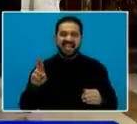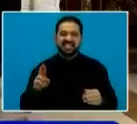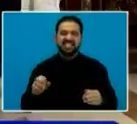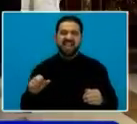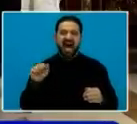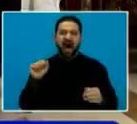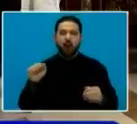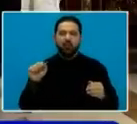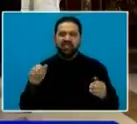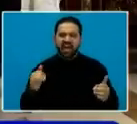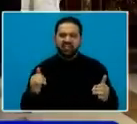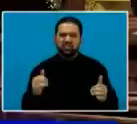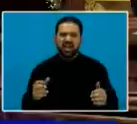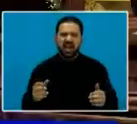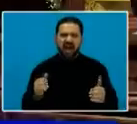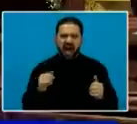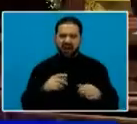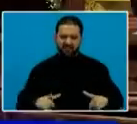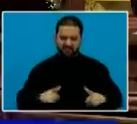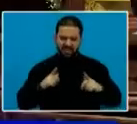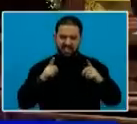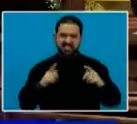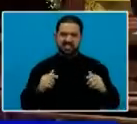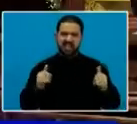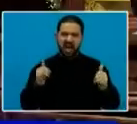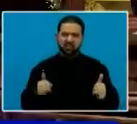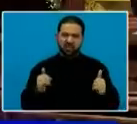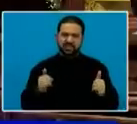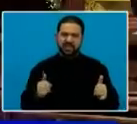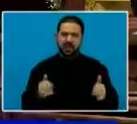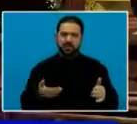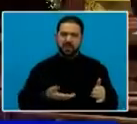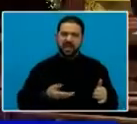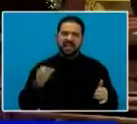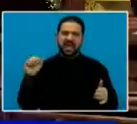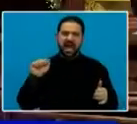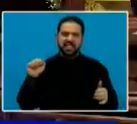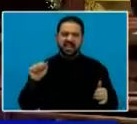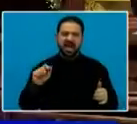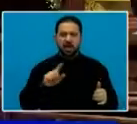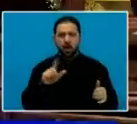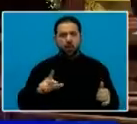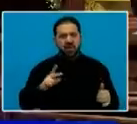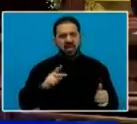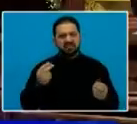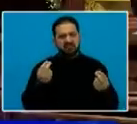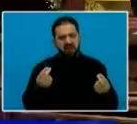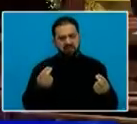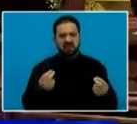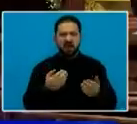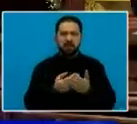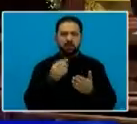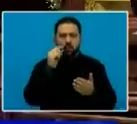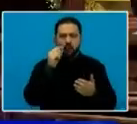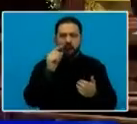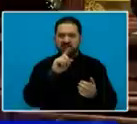realității autentice a lucrurilor. Nu ar fi mai simplu pentru cei care nu se apropie atât de des